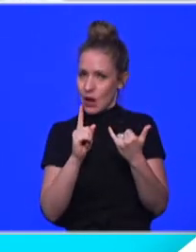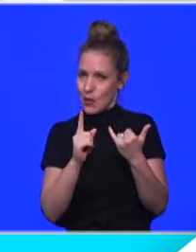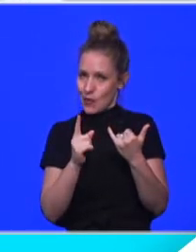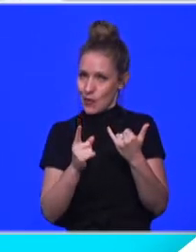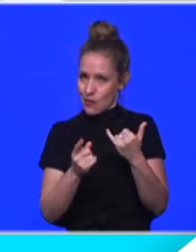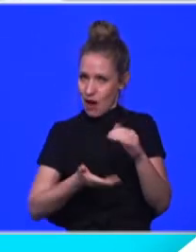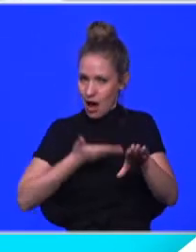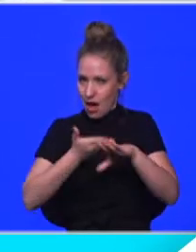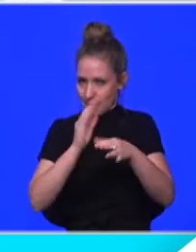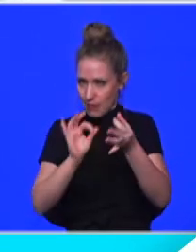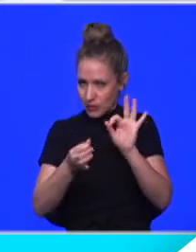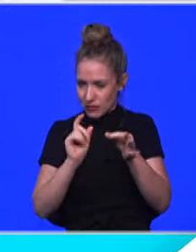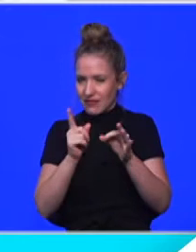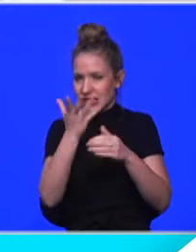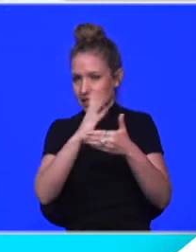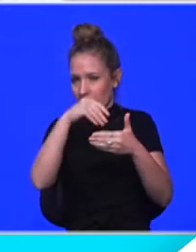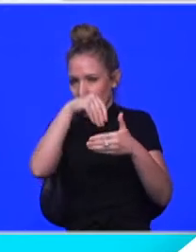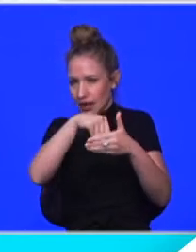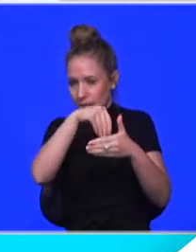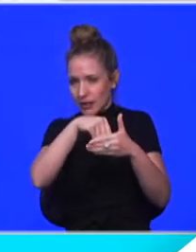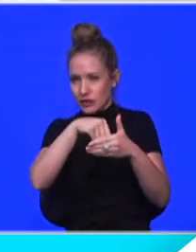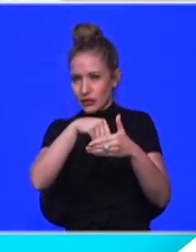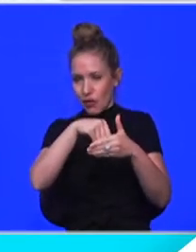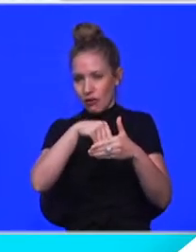מהמסכת של הקטגורים,